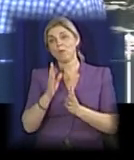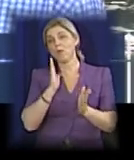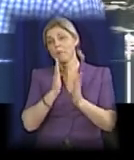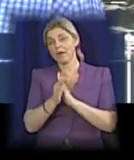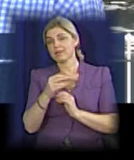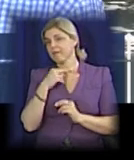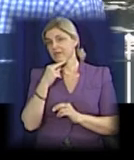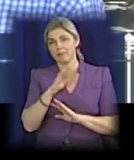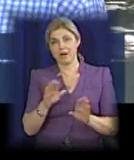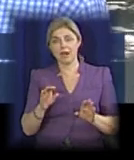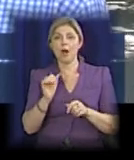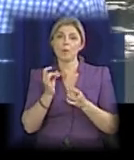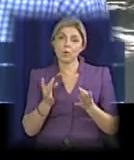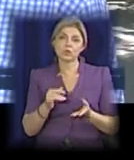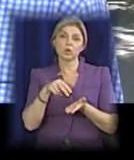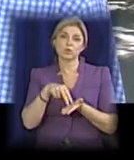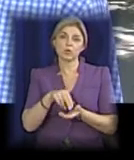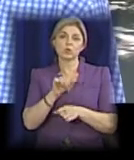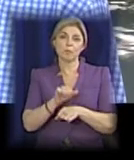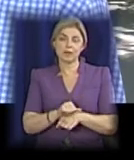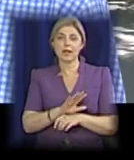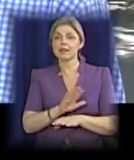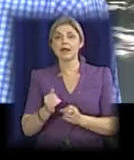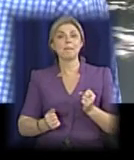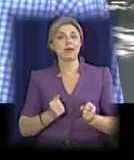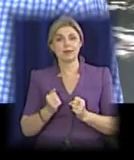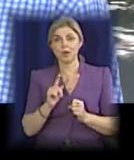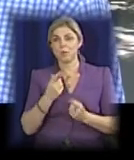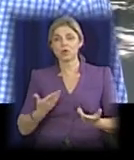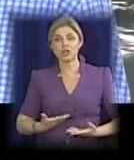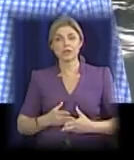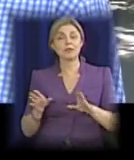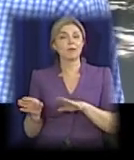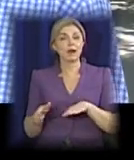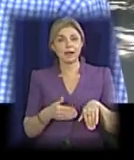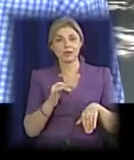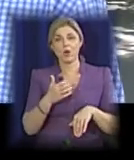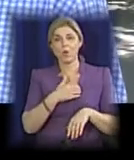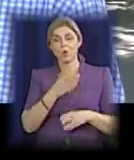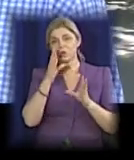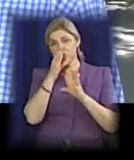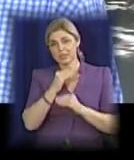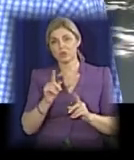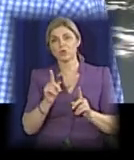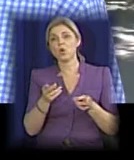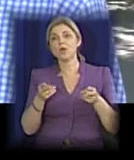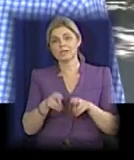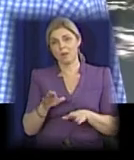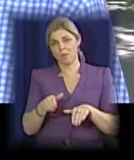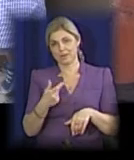увагу. Просто зупинитися, подивитися, не бігти. Тому що життя пролітає і хочеться встигнути щось залишити після